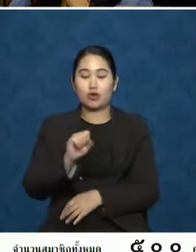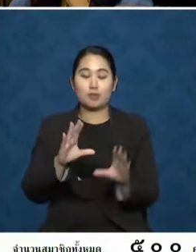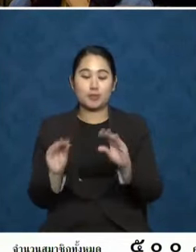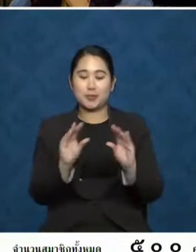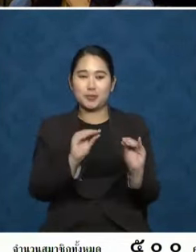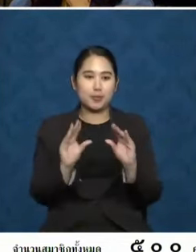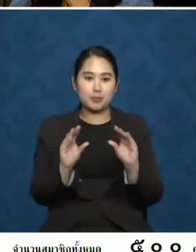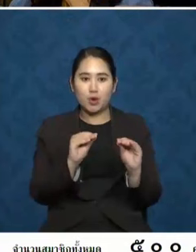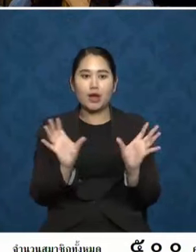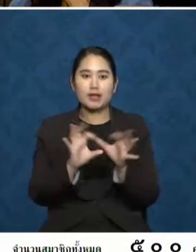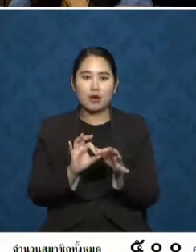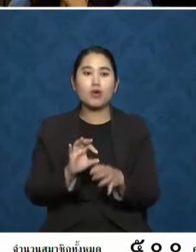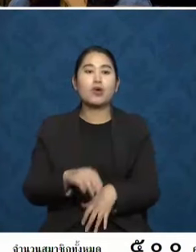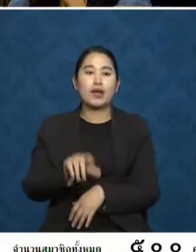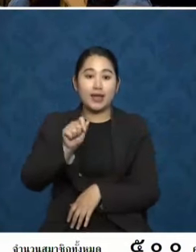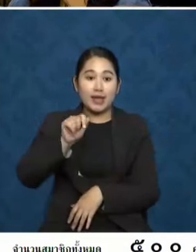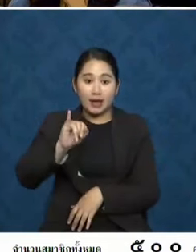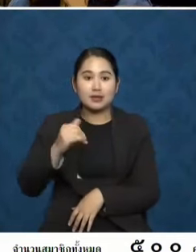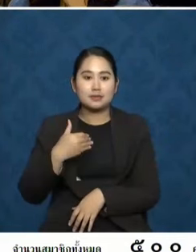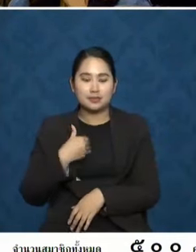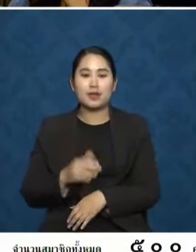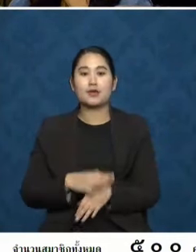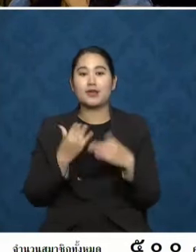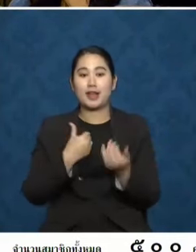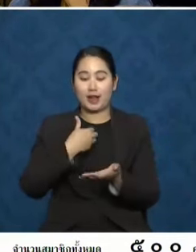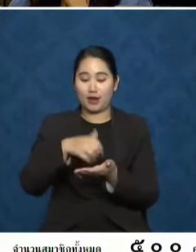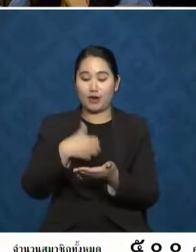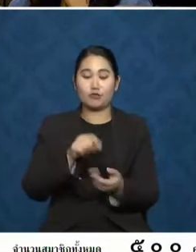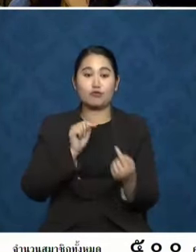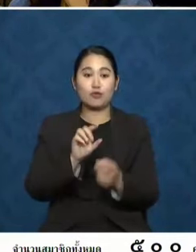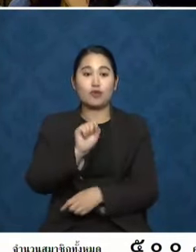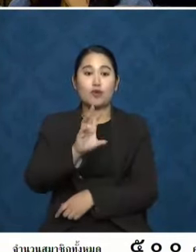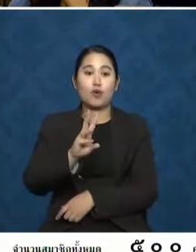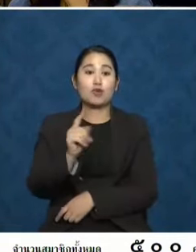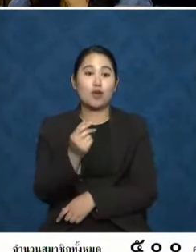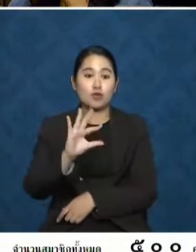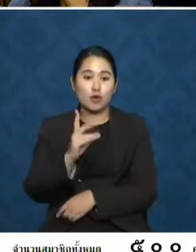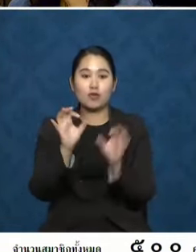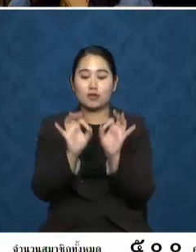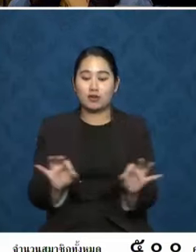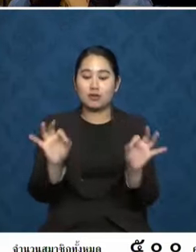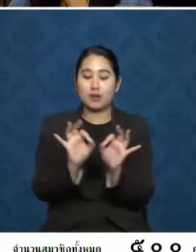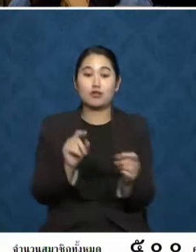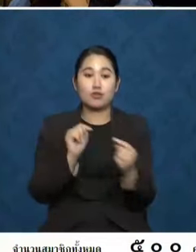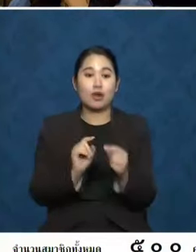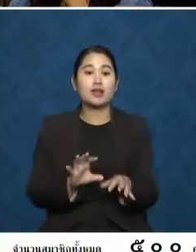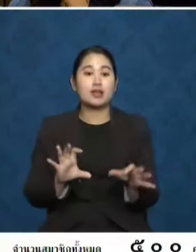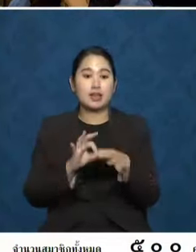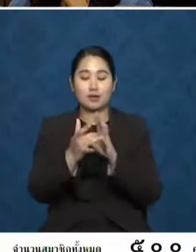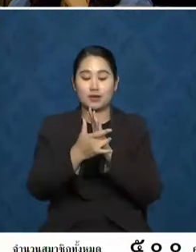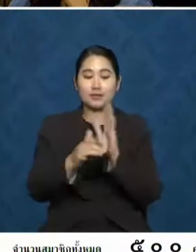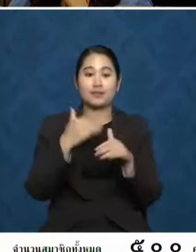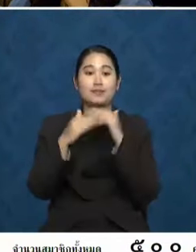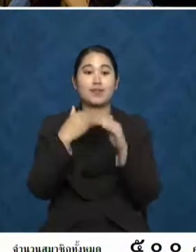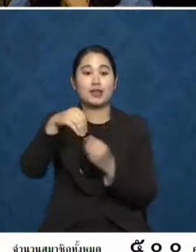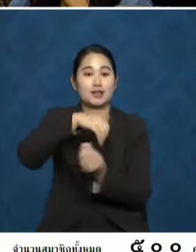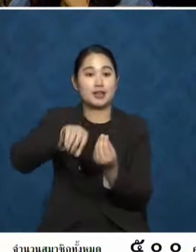ดถ AI ไปมากนะครัวันนี้ผมขอพูดในส่วของ SahagAI เปนเรื่สำคญเป็นหัวเล้าหัวต่อของอุinkle การพัฒนานเศษ